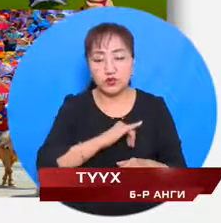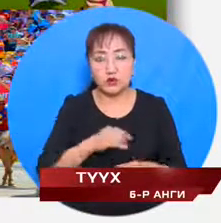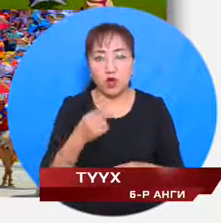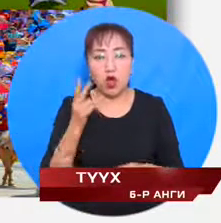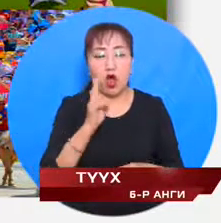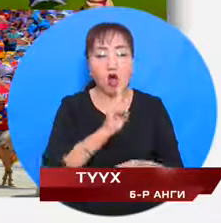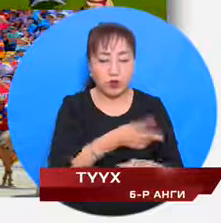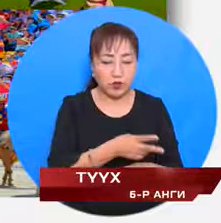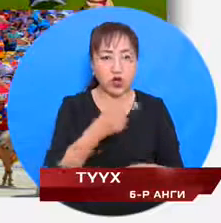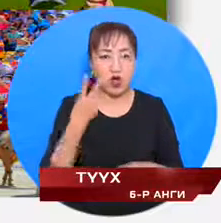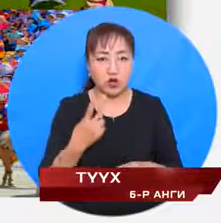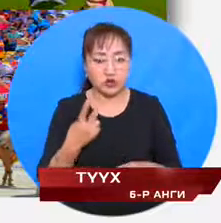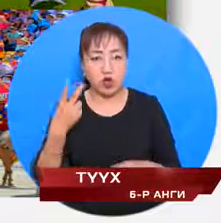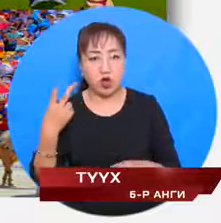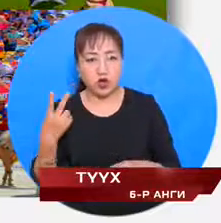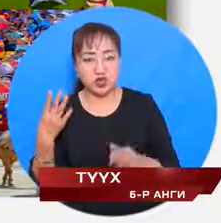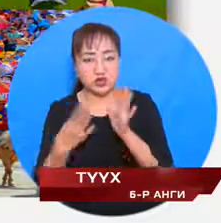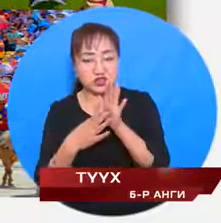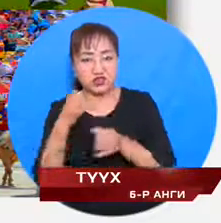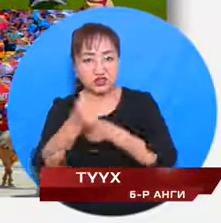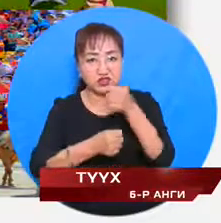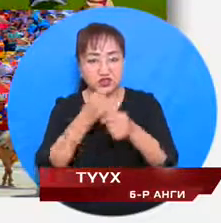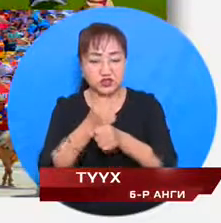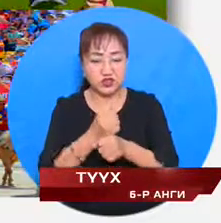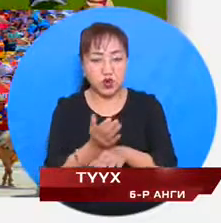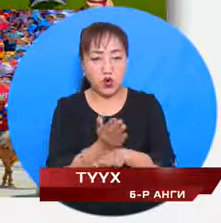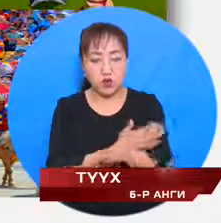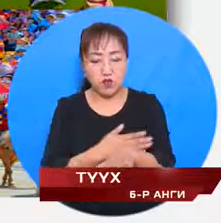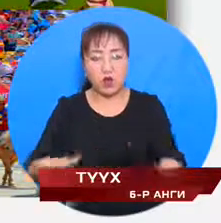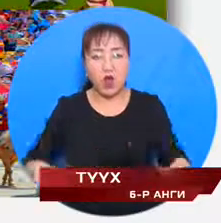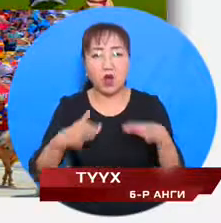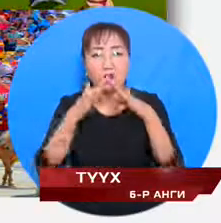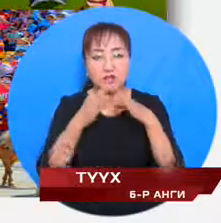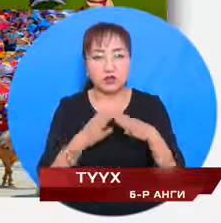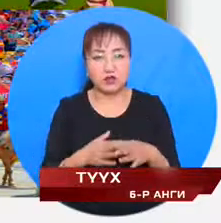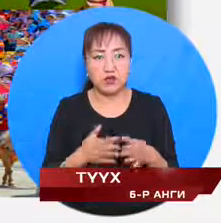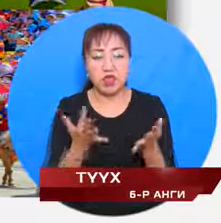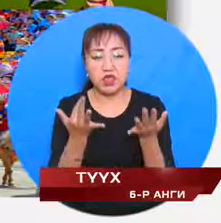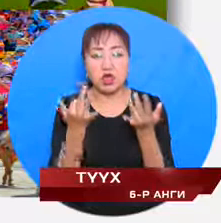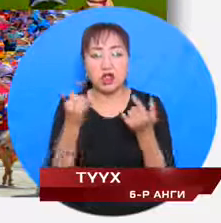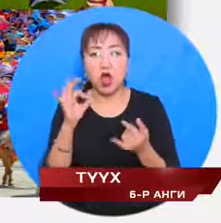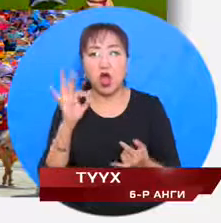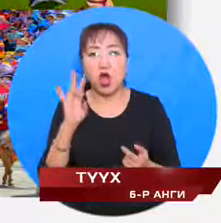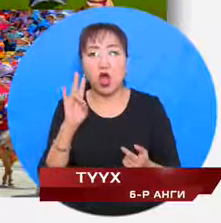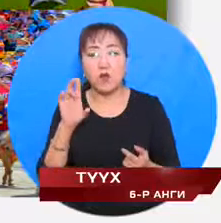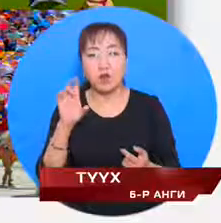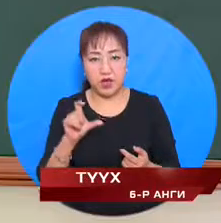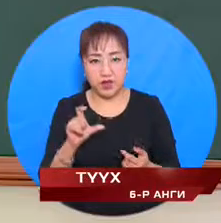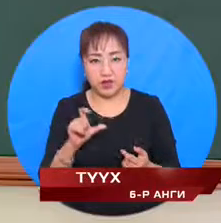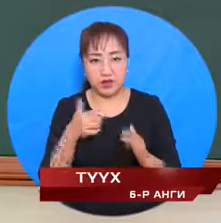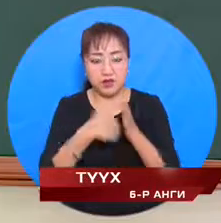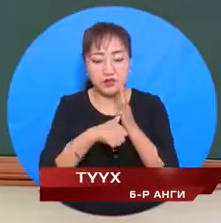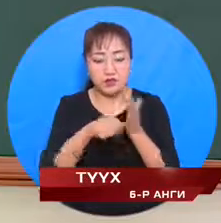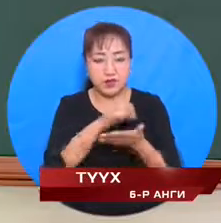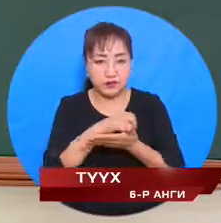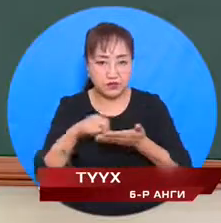2229 жилийн өмнө байгуулагджээ. Энэ нь хідэн он бай хөвгдөтэй дэвтэр дээрээ бодлого хөвгдлийг бичээд